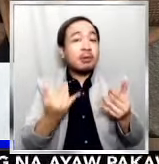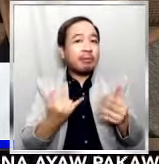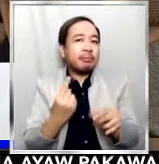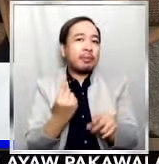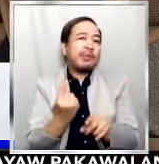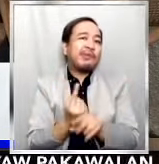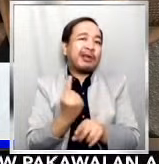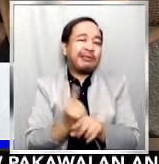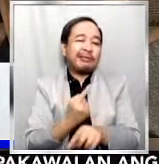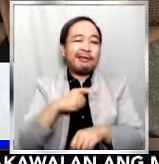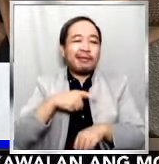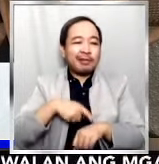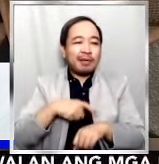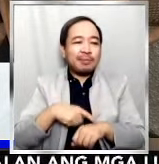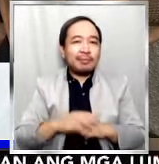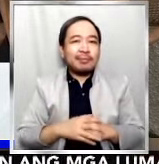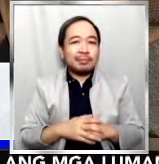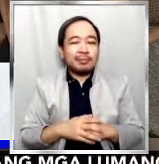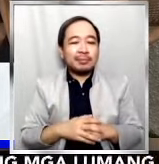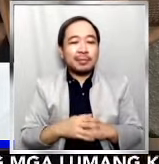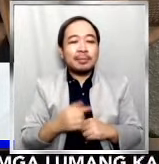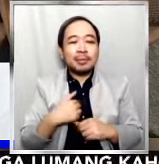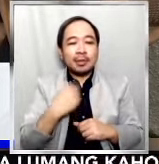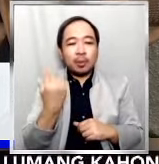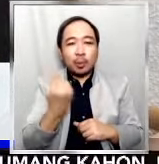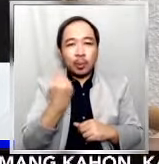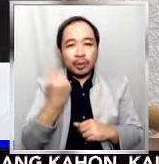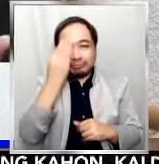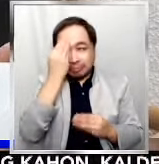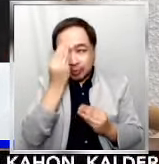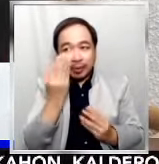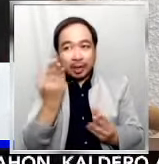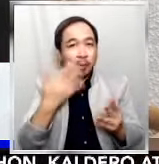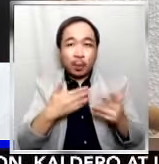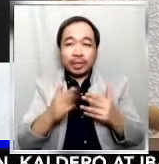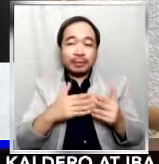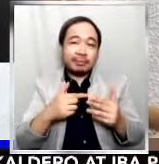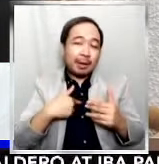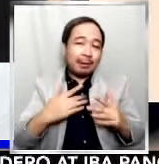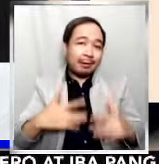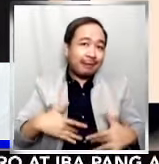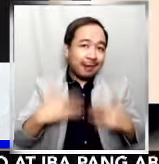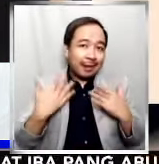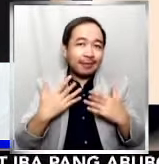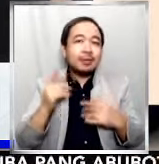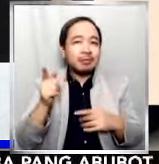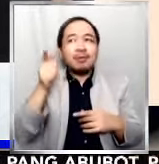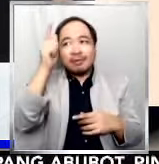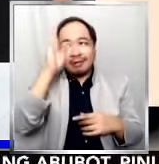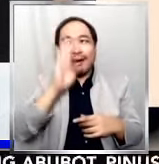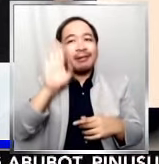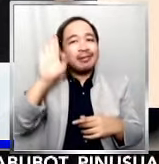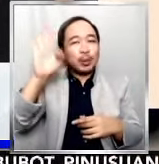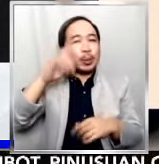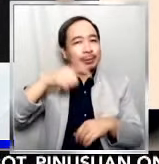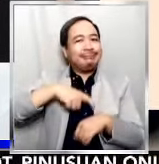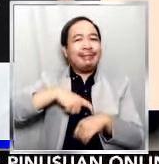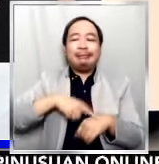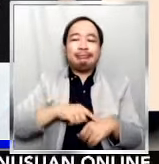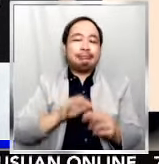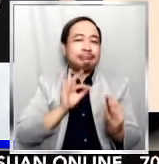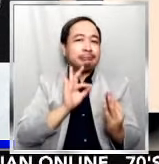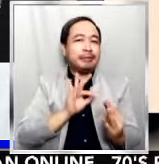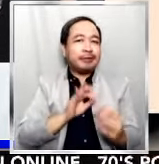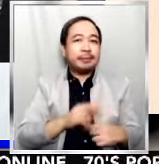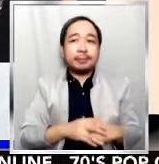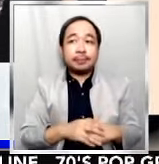yun nga yung lagi yung sinasabi sa lahat ng ginagawa ko sa buhay ko is yung God's perfect time. Ikinuwento rin ni Dom na nagsimula ang kanilang